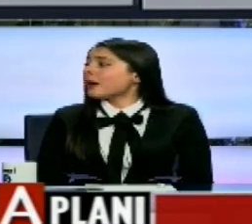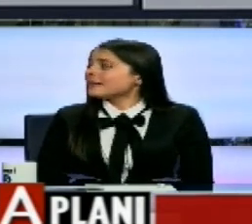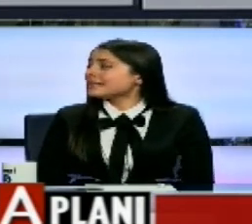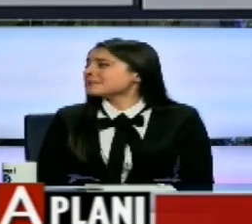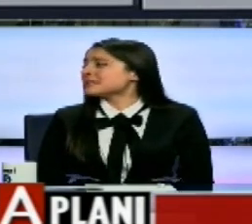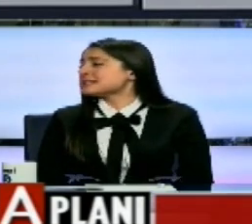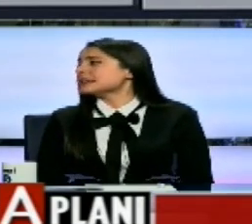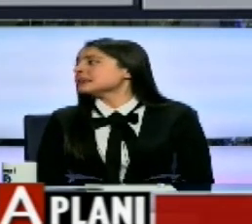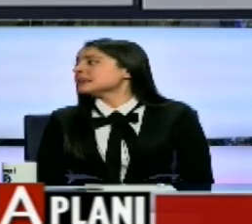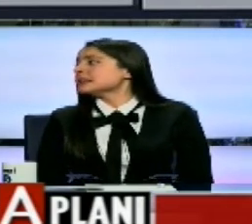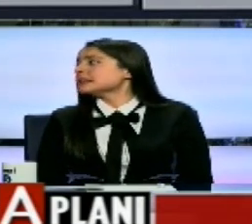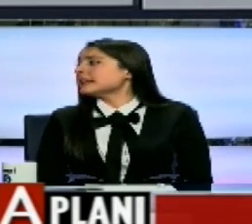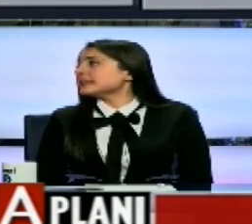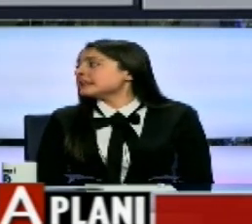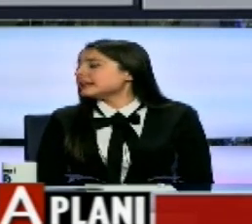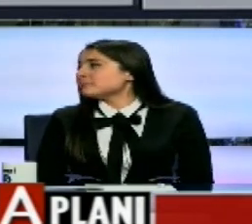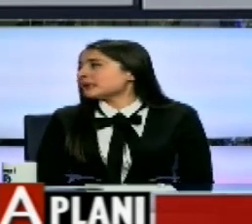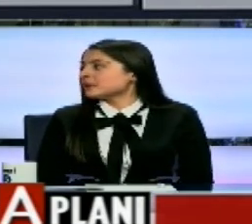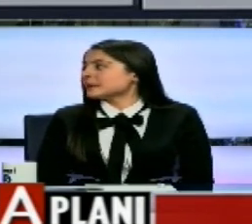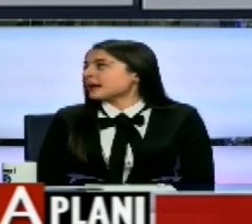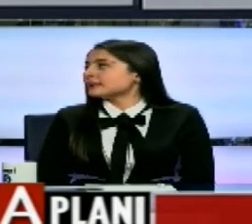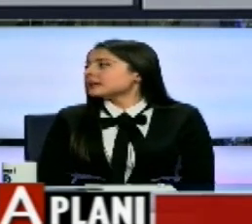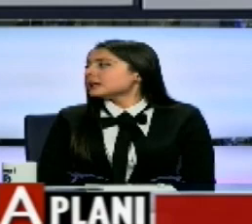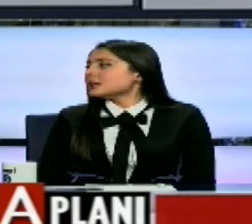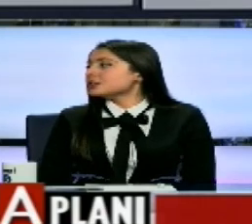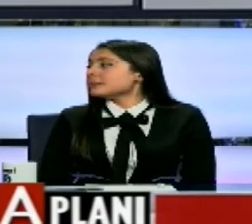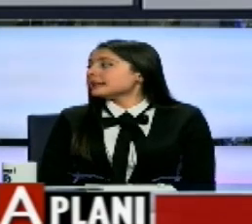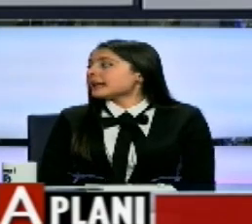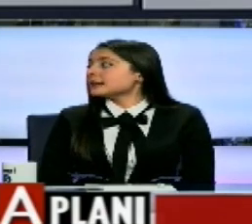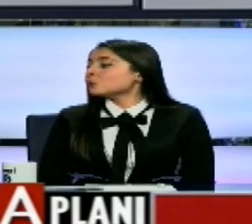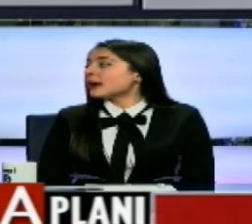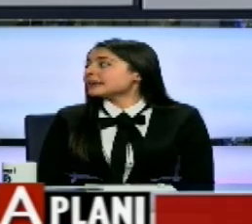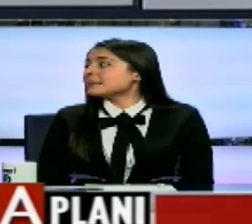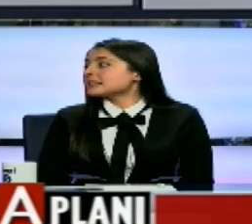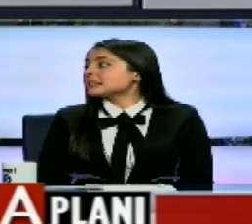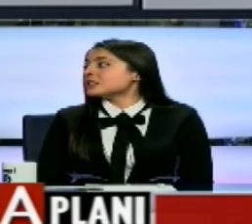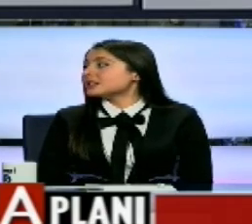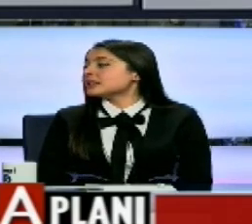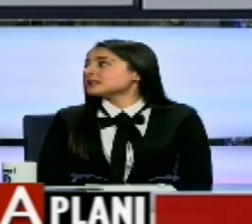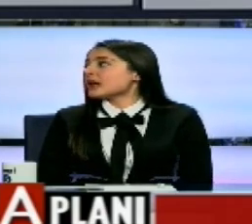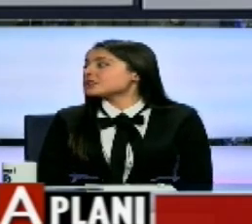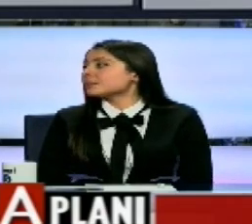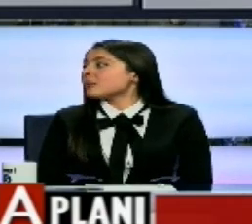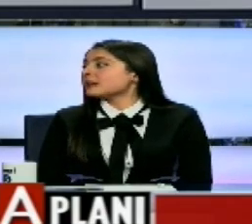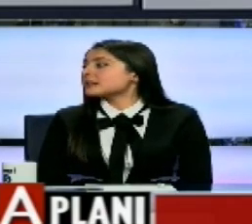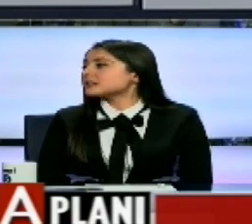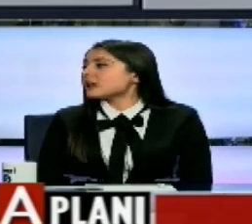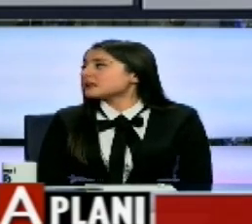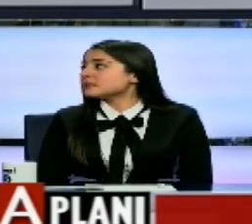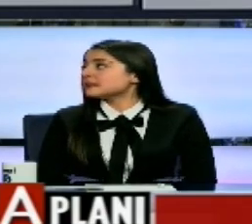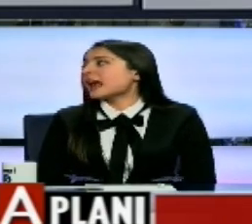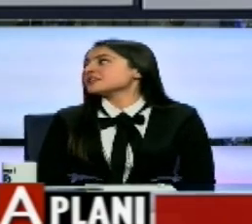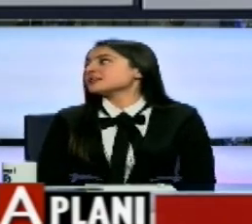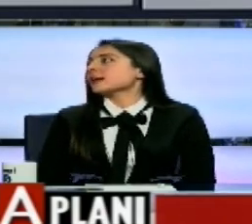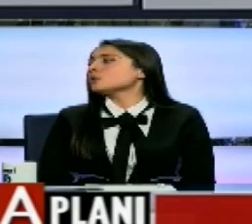günah kelimesinin derinine inmek gibi yani işitme engelleri günah kelimesinin ciddi gerçek bir manasını